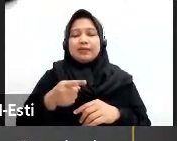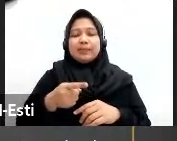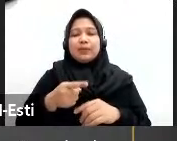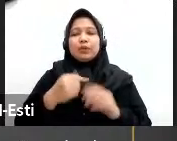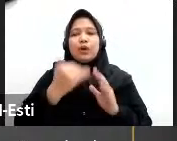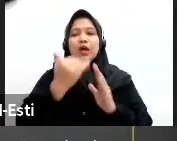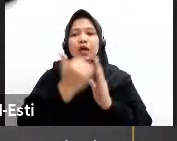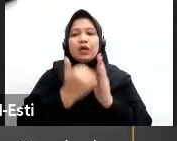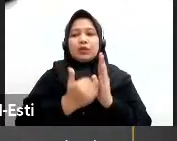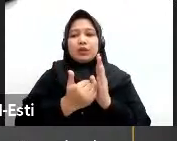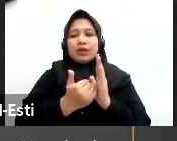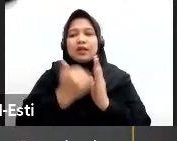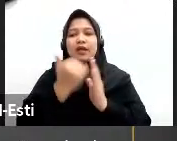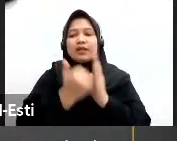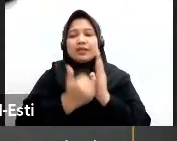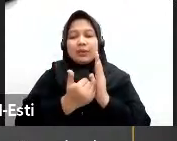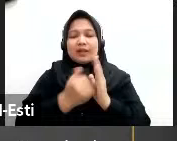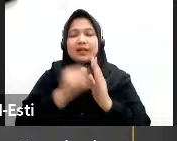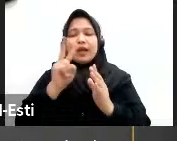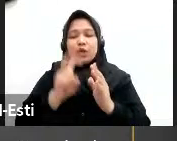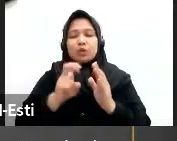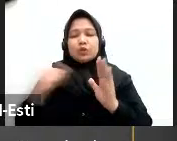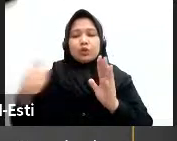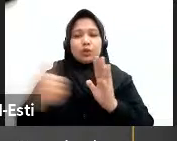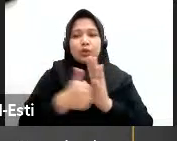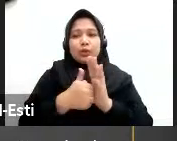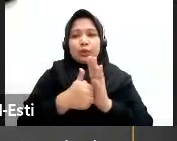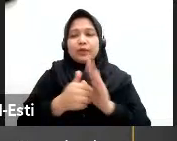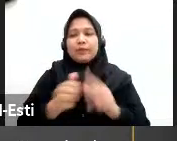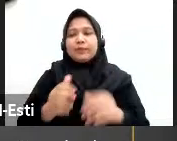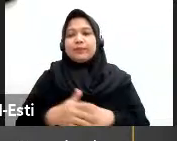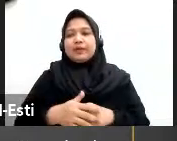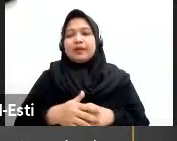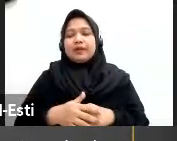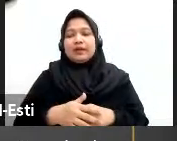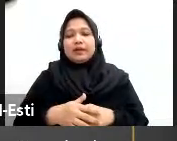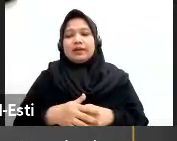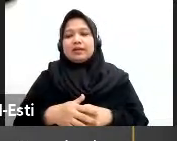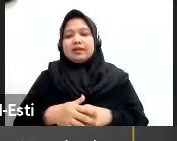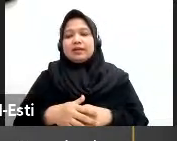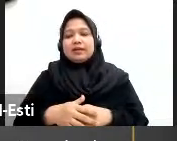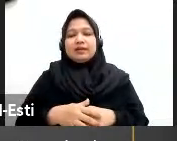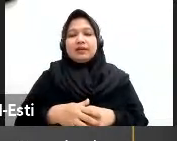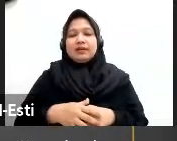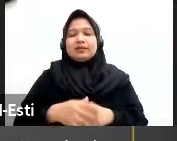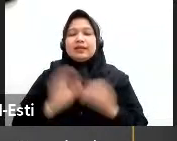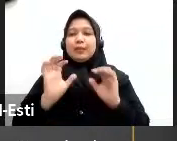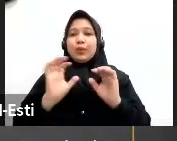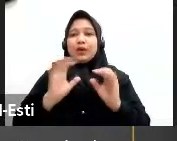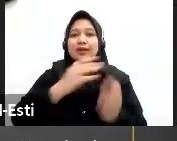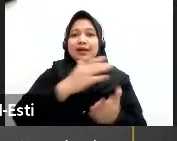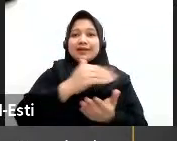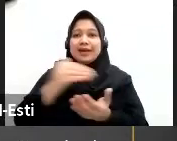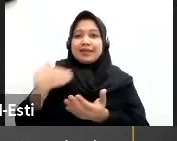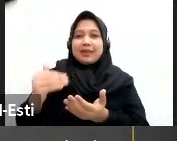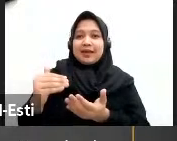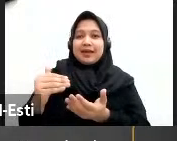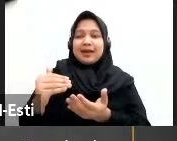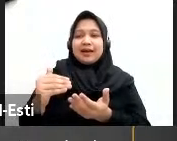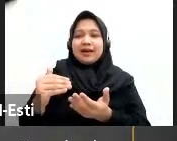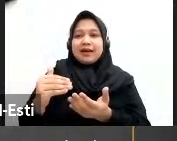jadi ada-ada nonjol konsumen fastcare pas costomer dimana ya banyak Data yang kemudian